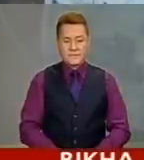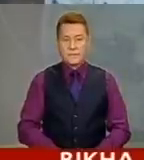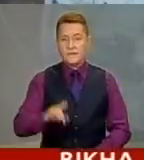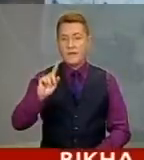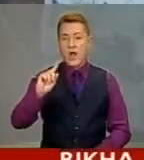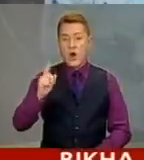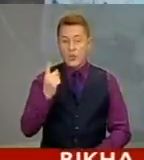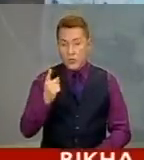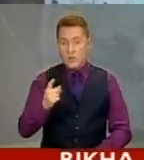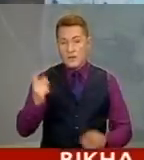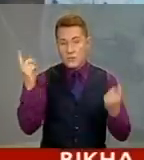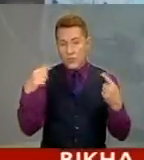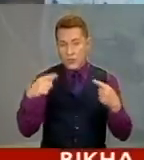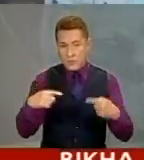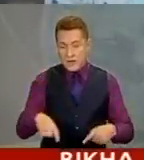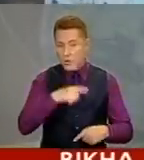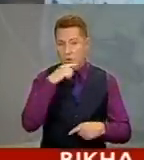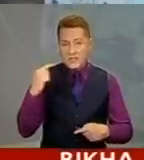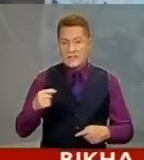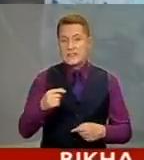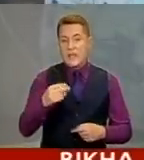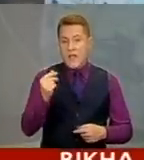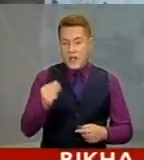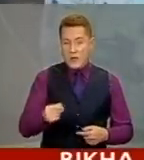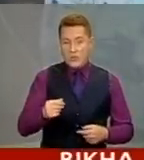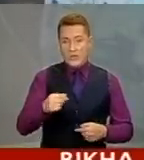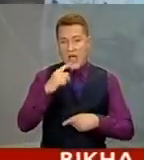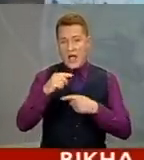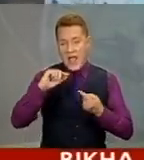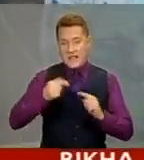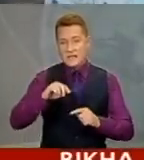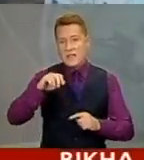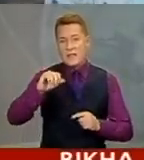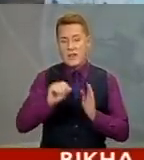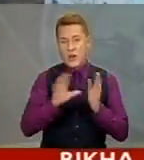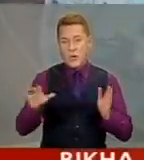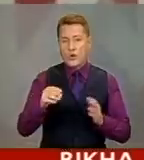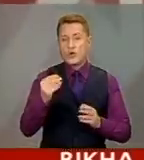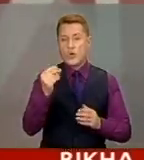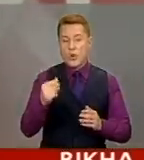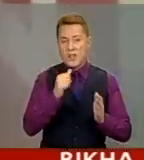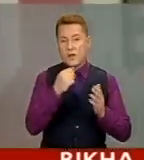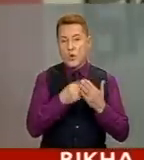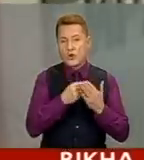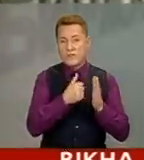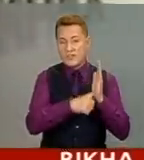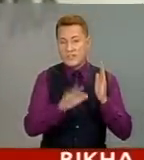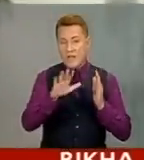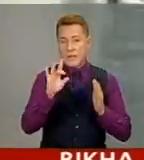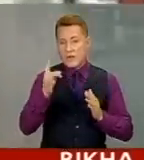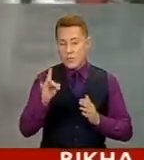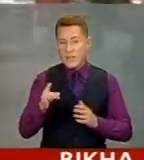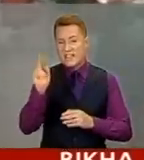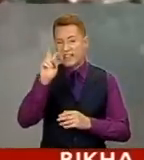Рубль котиться у прірву. Російська валюта встановила черговий антирекорд. Долар сьогодні коштував 65 рублів. За євро давали